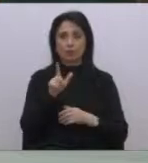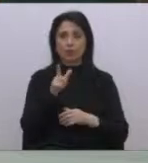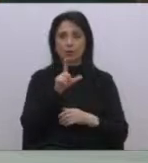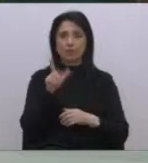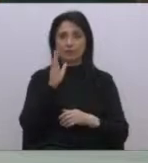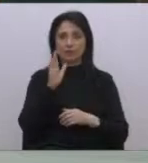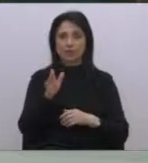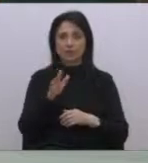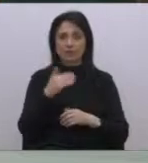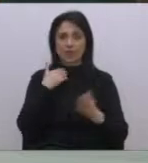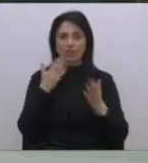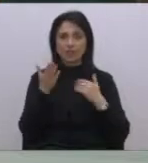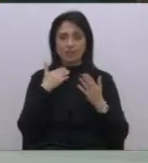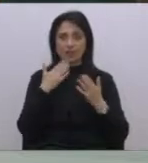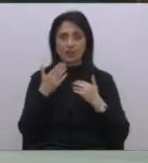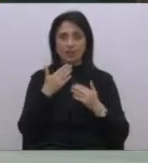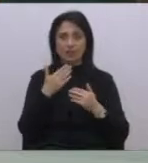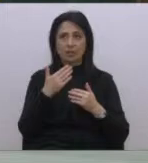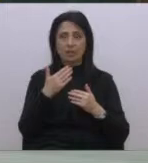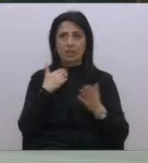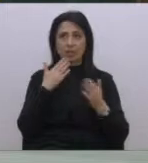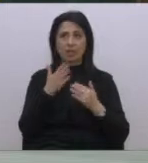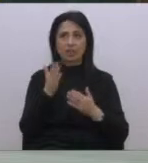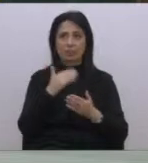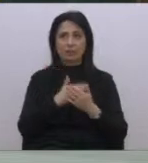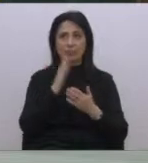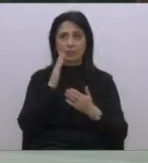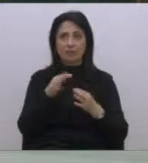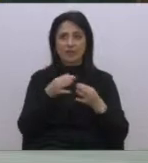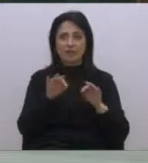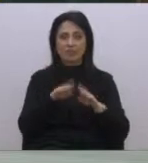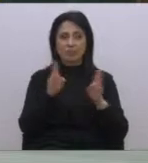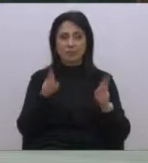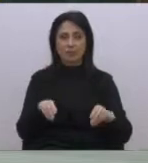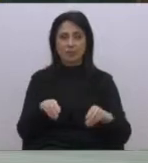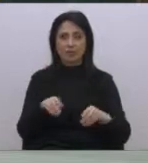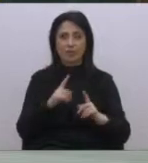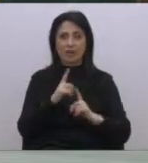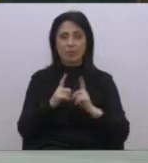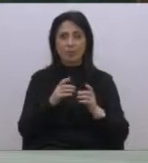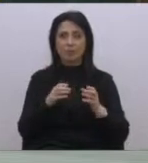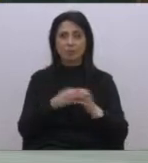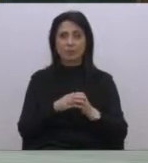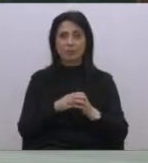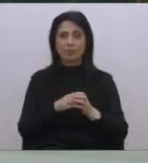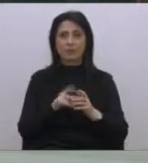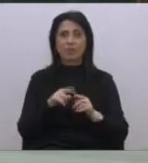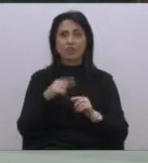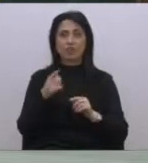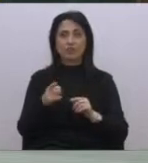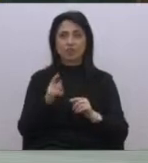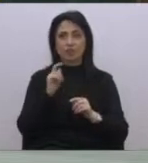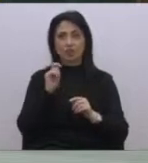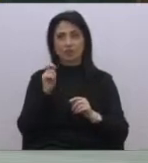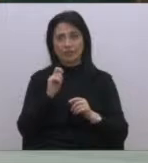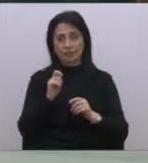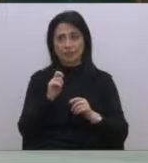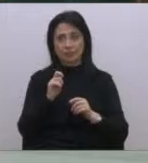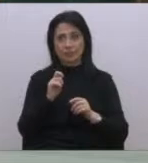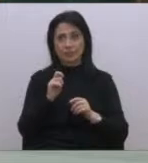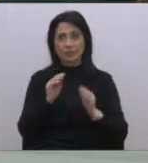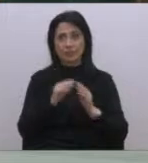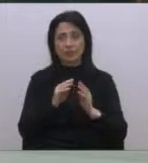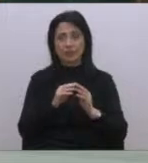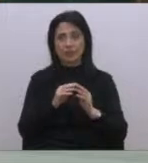საათზე გვექნება კენჭის ხრა. კენჭის ხრის შემდეგ იქნება თავისუფალი ტრიბუნა რეფორმების ჯგუფის, შემდეგ შევისვენებთ